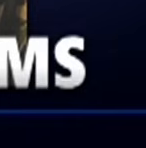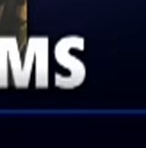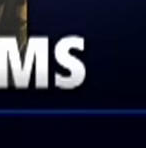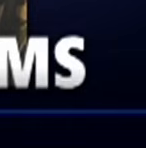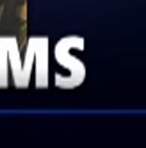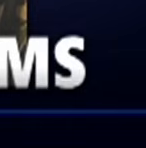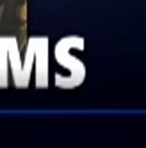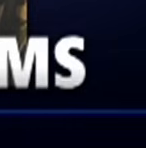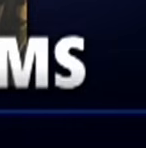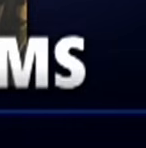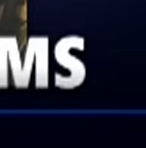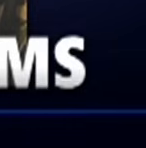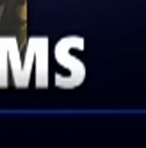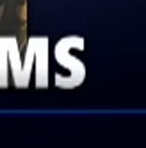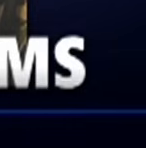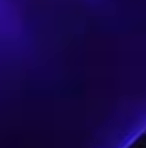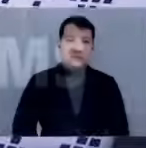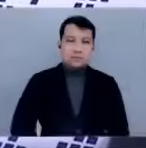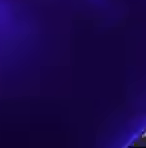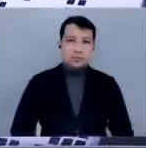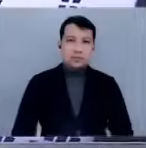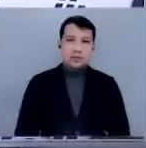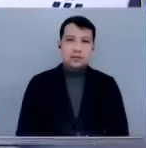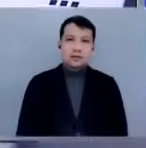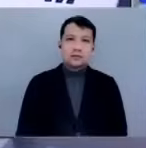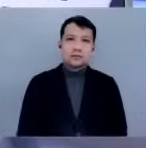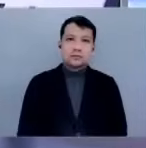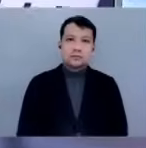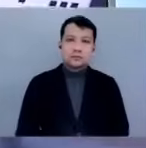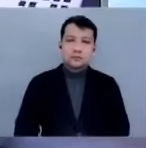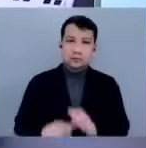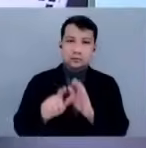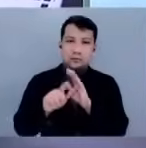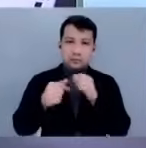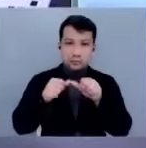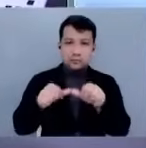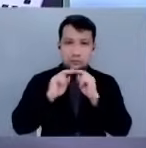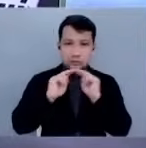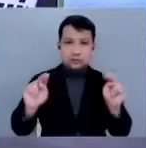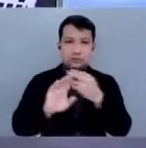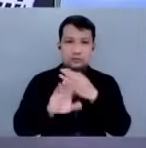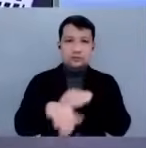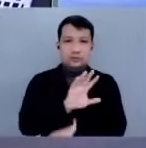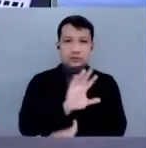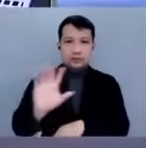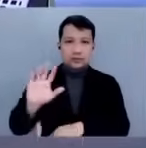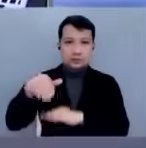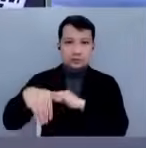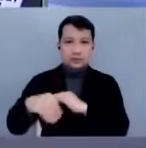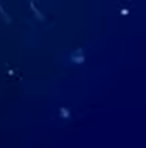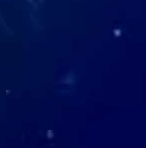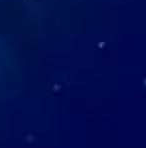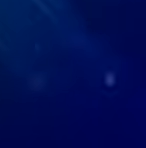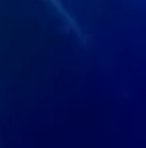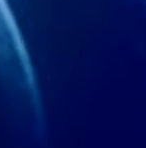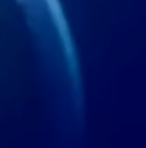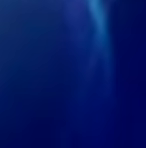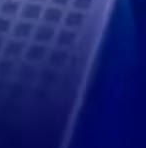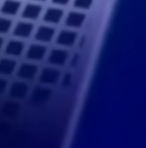na si Pharrell Williams. Tuloy-tuloy ang balitaan dito sa Frontline Tonight.